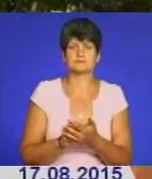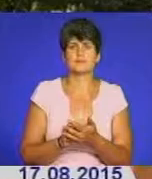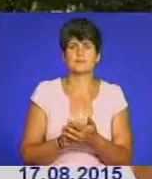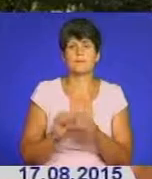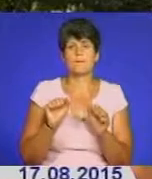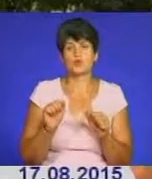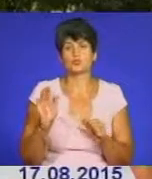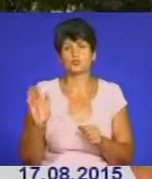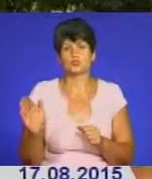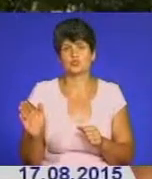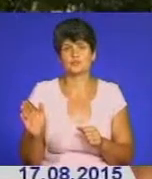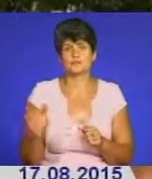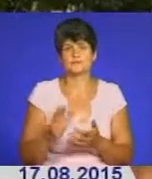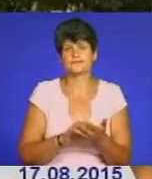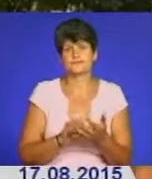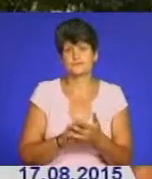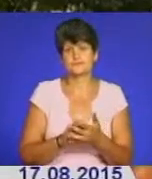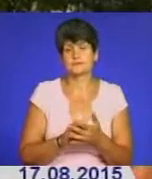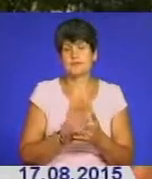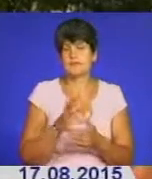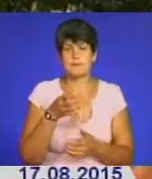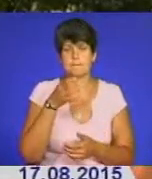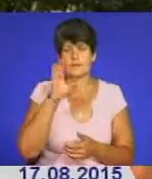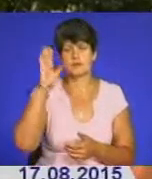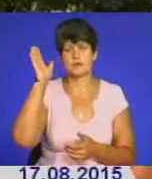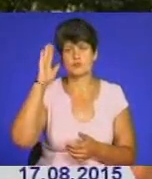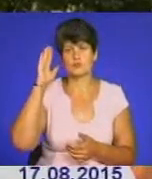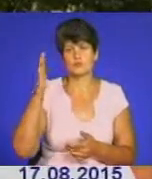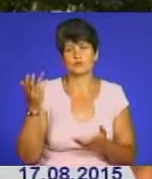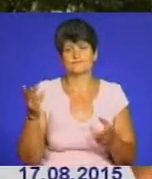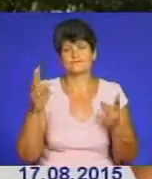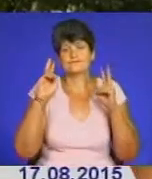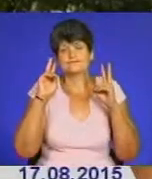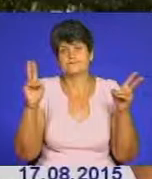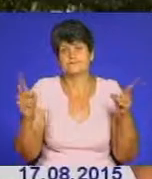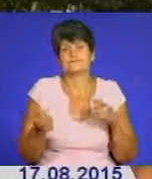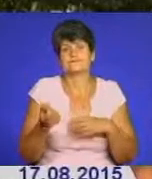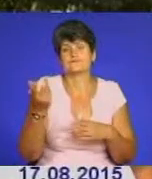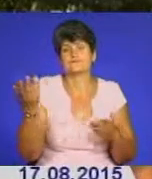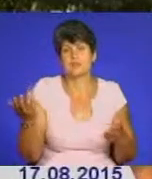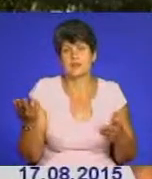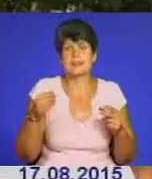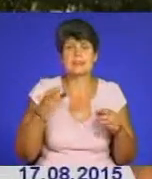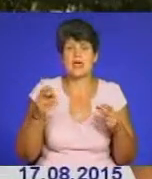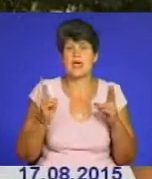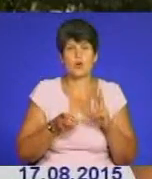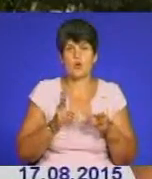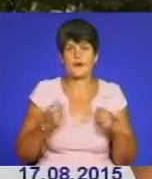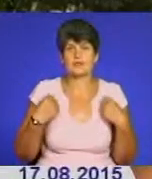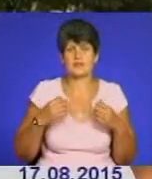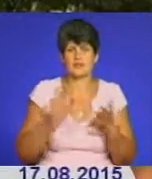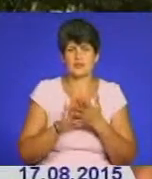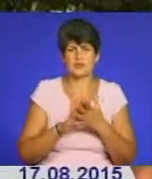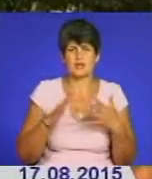бути зіпсованими. Не пити воду із сумнівних джерел водопостачання, не купатися в брудній стоячій воді,